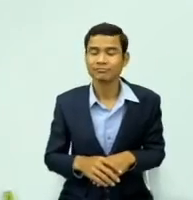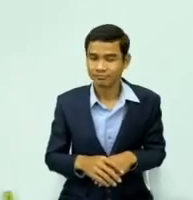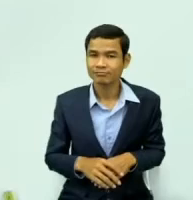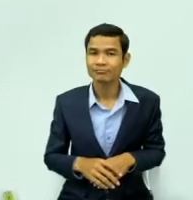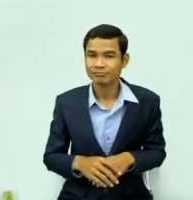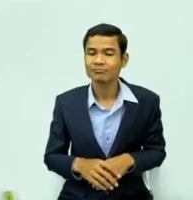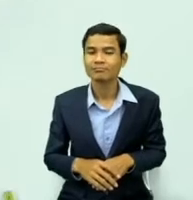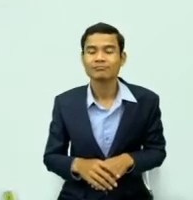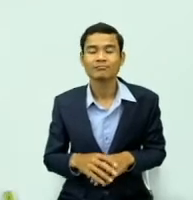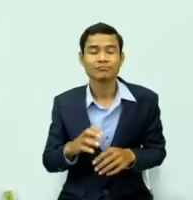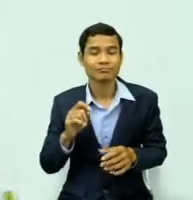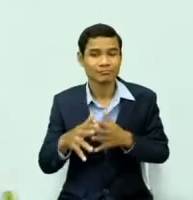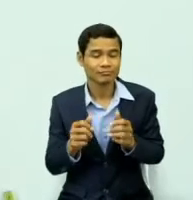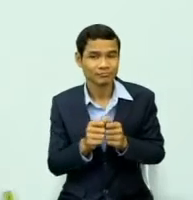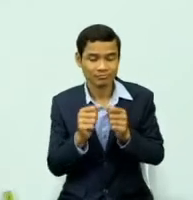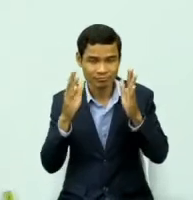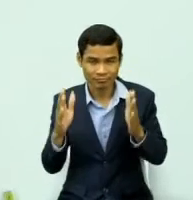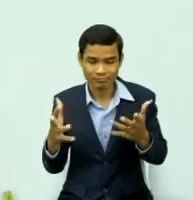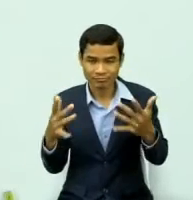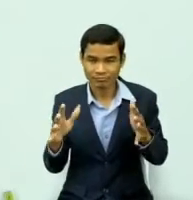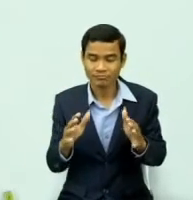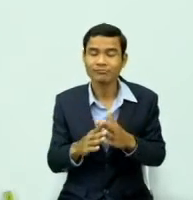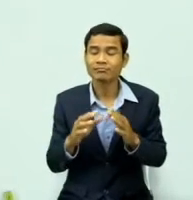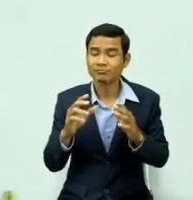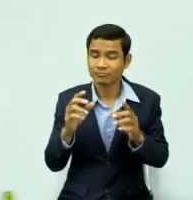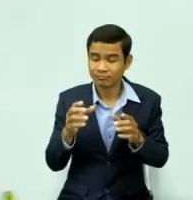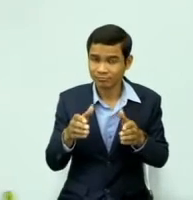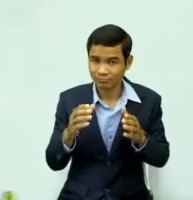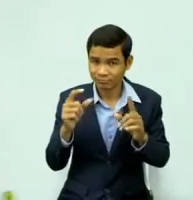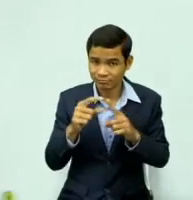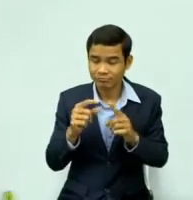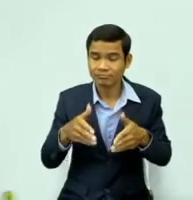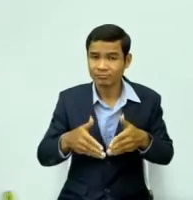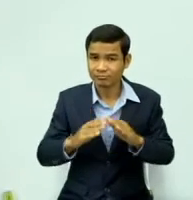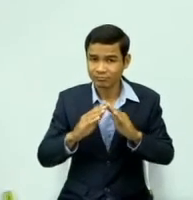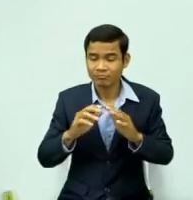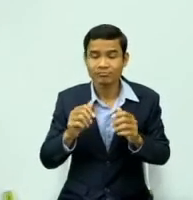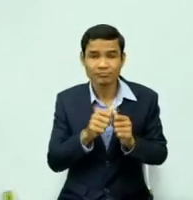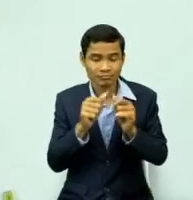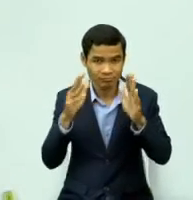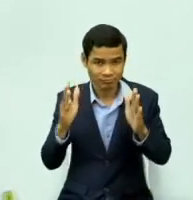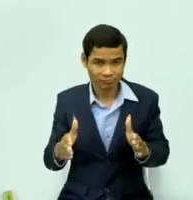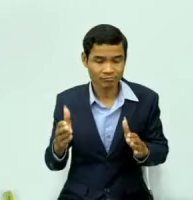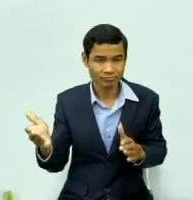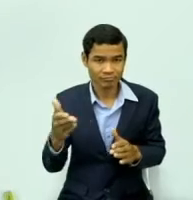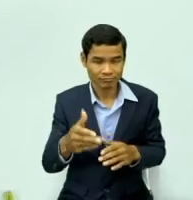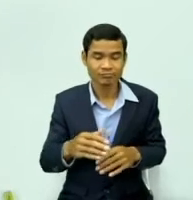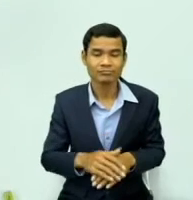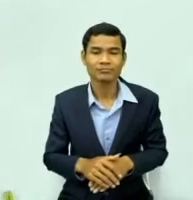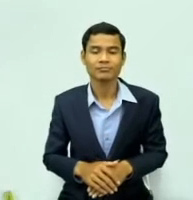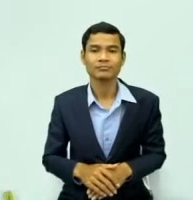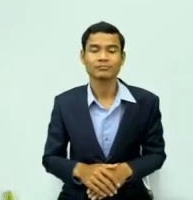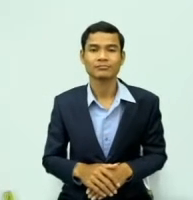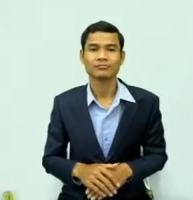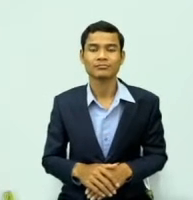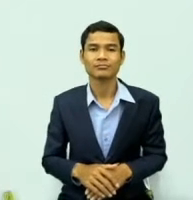chà chính an chỉ mùi khi nế háo dừng dừng bị nế tới bằng cả chiếc là bà ruộng khi nế chà